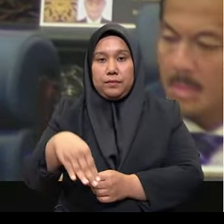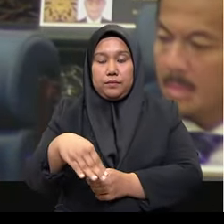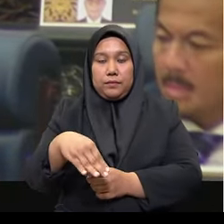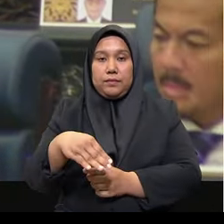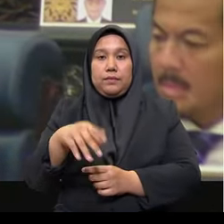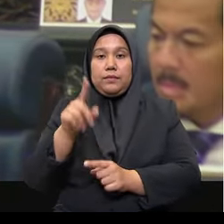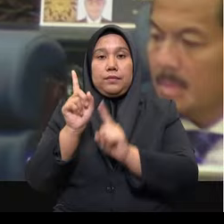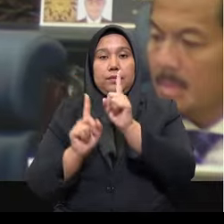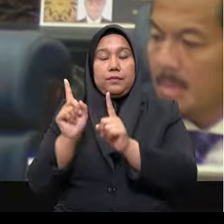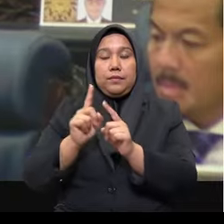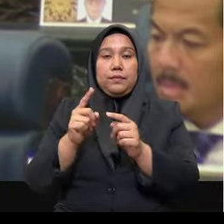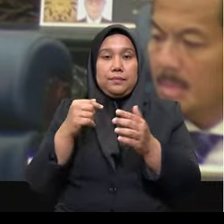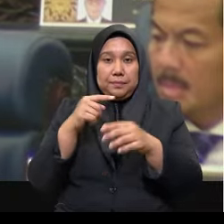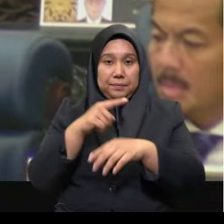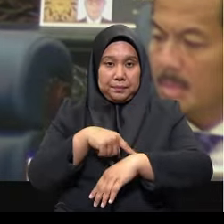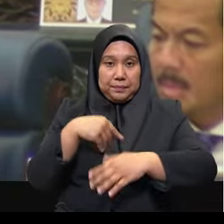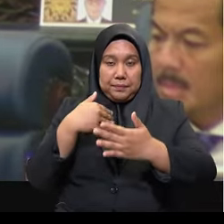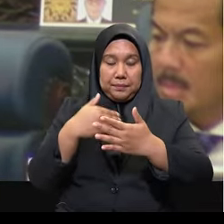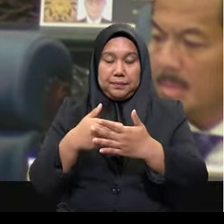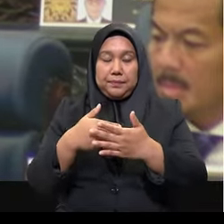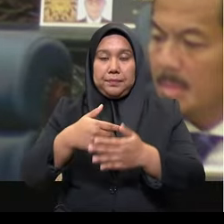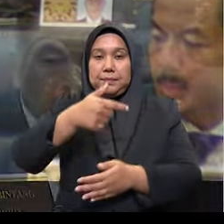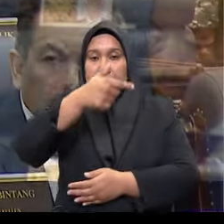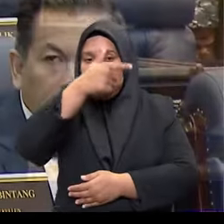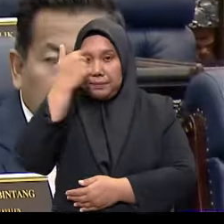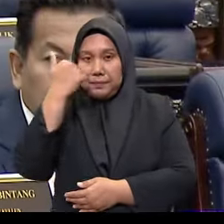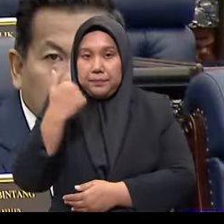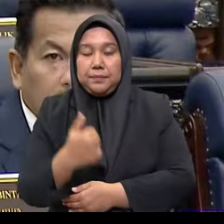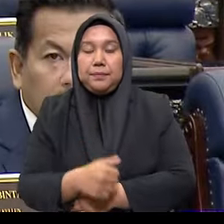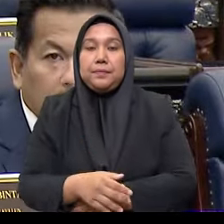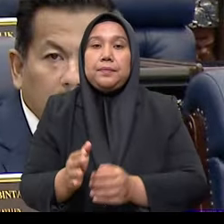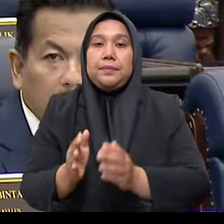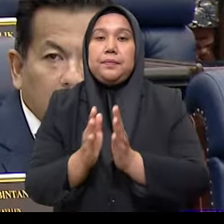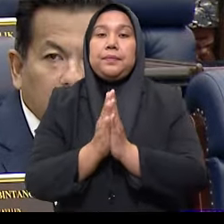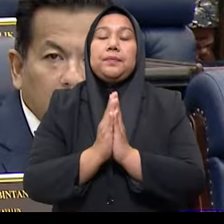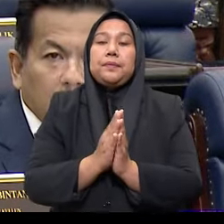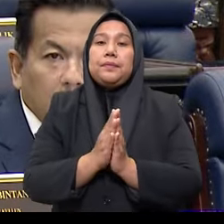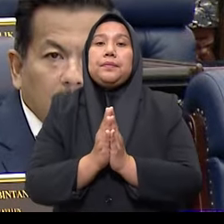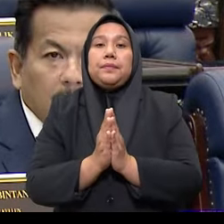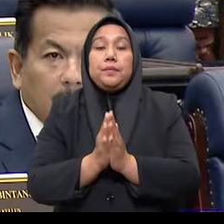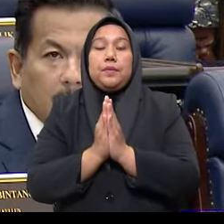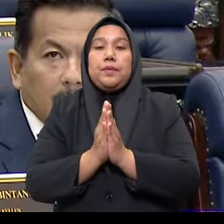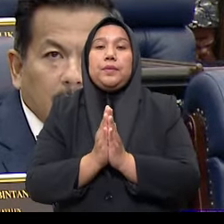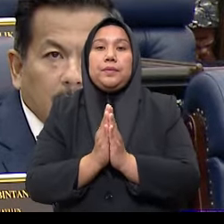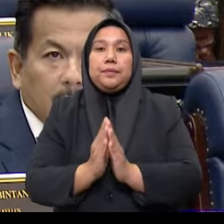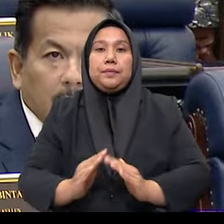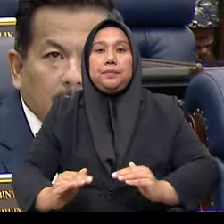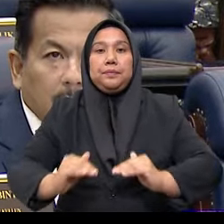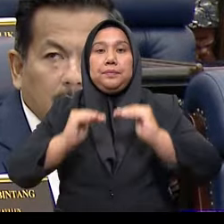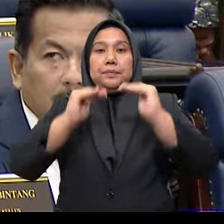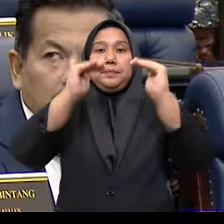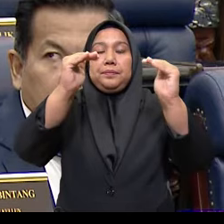terdekat oleh kerana permintaan semakin meningkat oleh